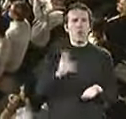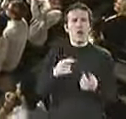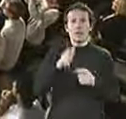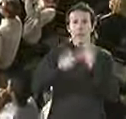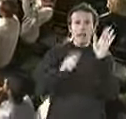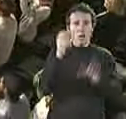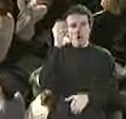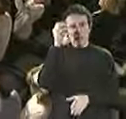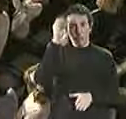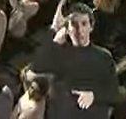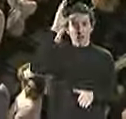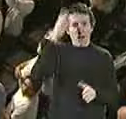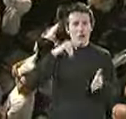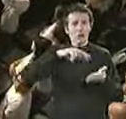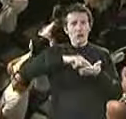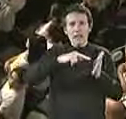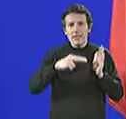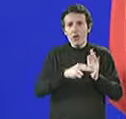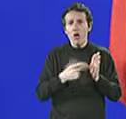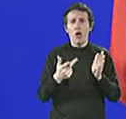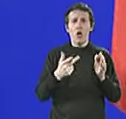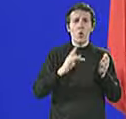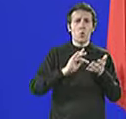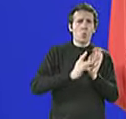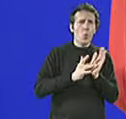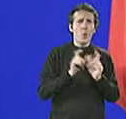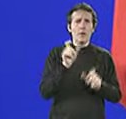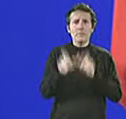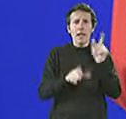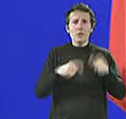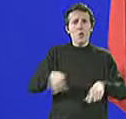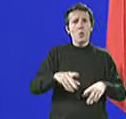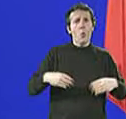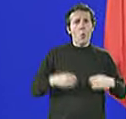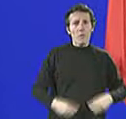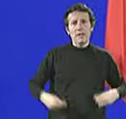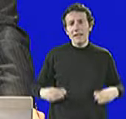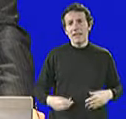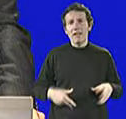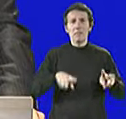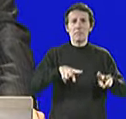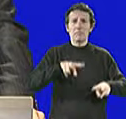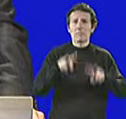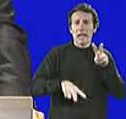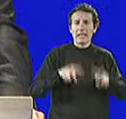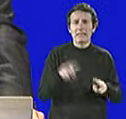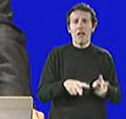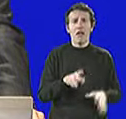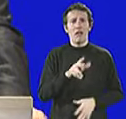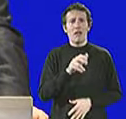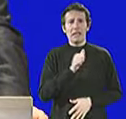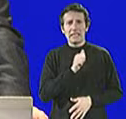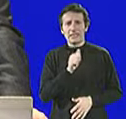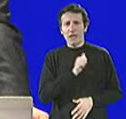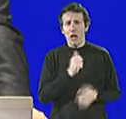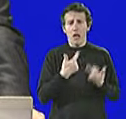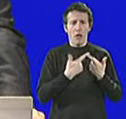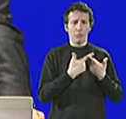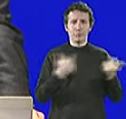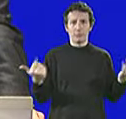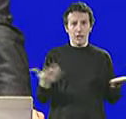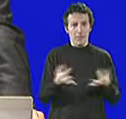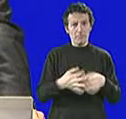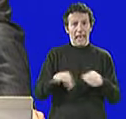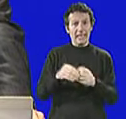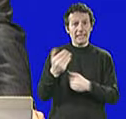celle des ingénieurs, mais aussi celle des ouvriers, celle des paysans, celle des artisans. Un pays ne